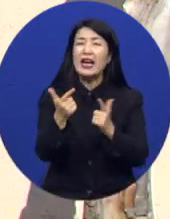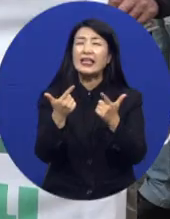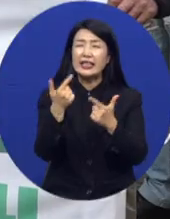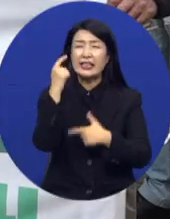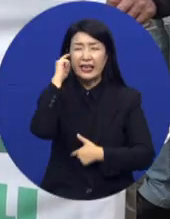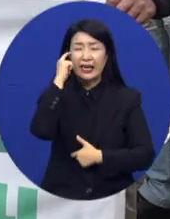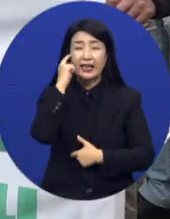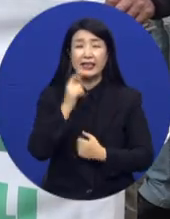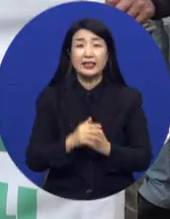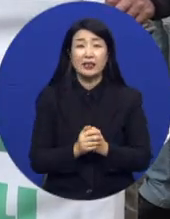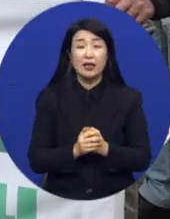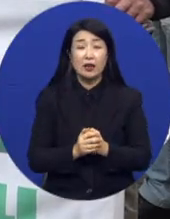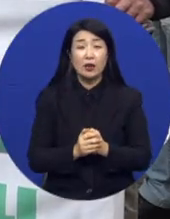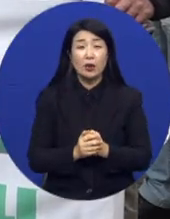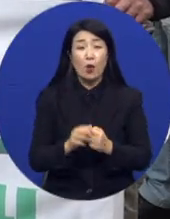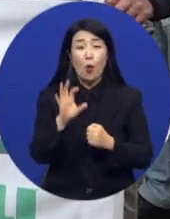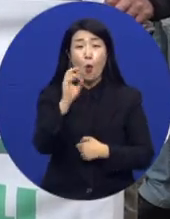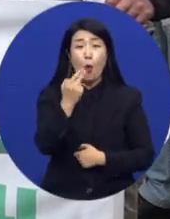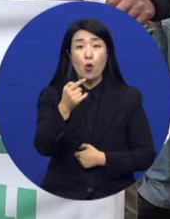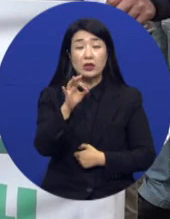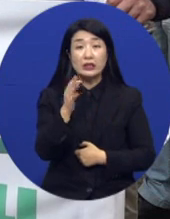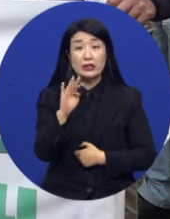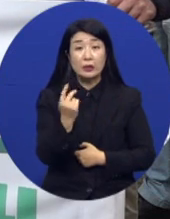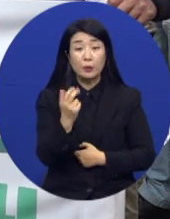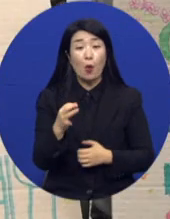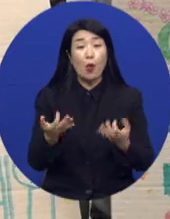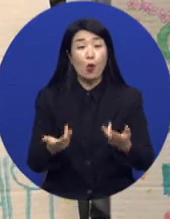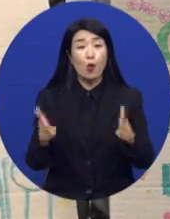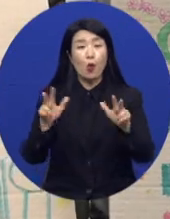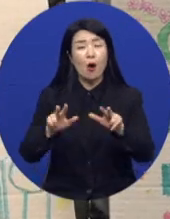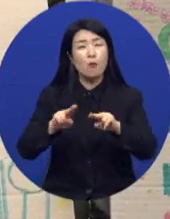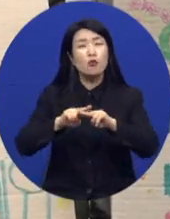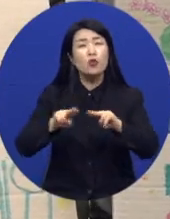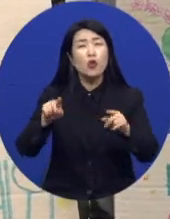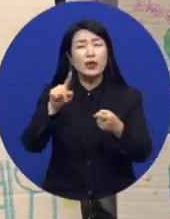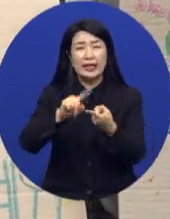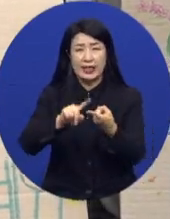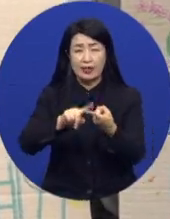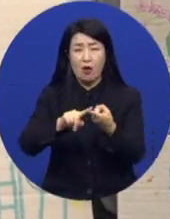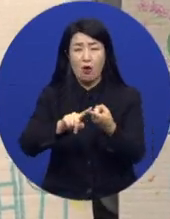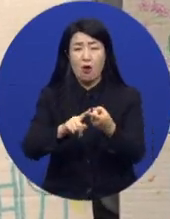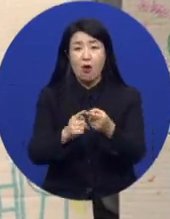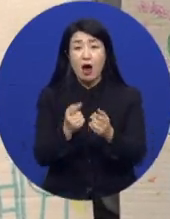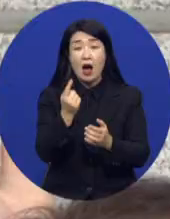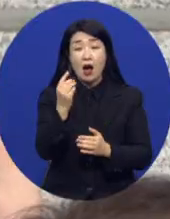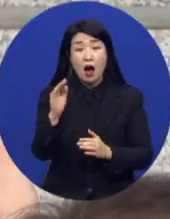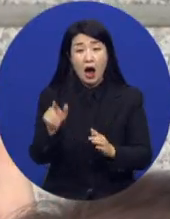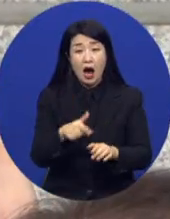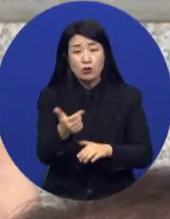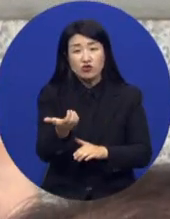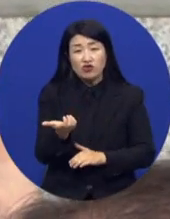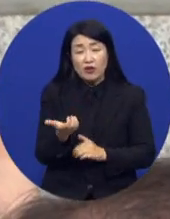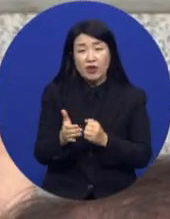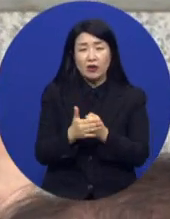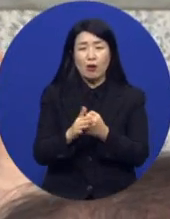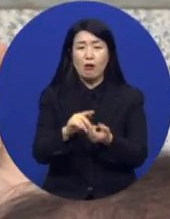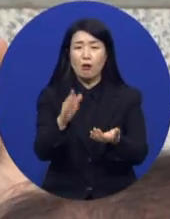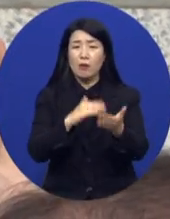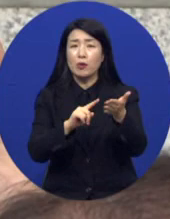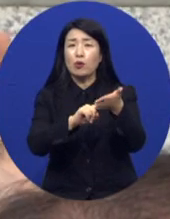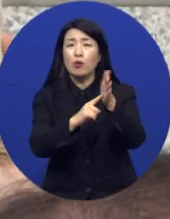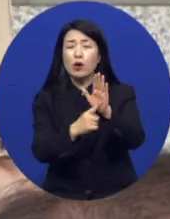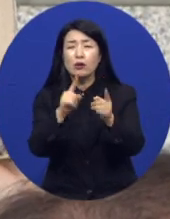듭니다 특히 5등봉 민간 특례사업 무효소송 1심 선거공판을 하루 앞두고 감사 결과를 공개한